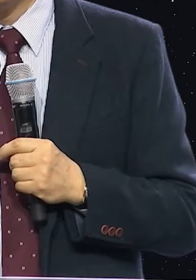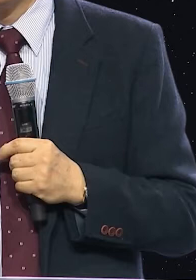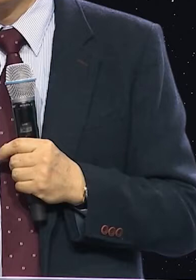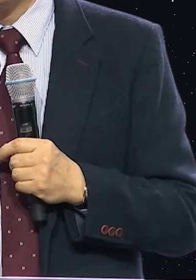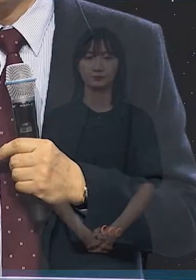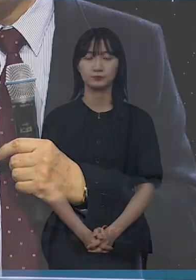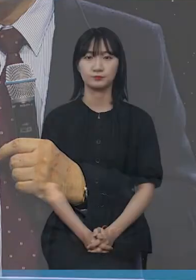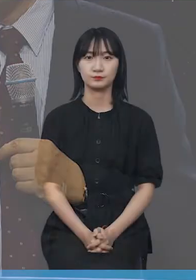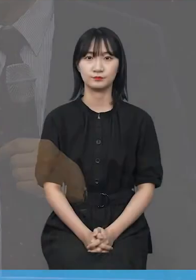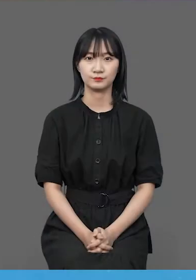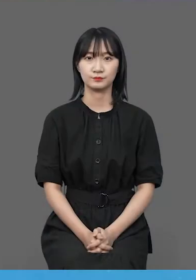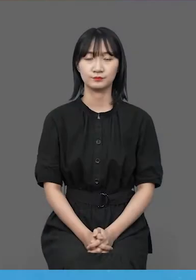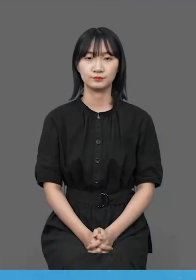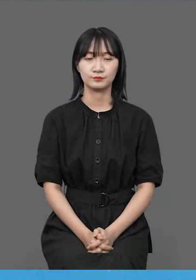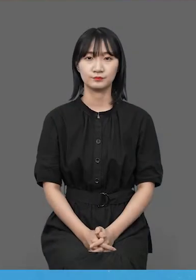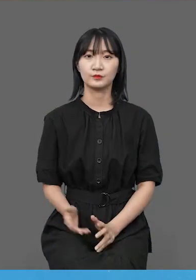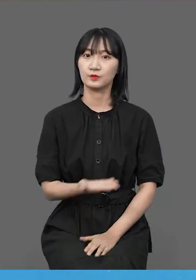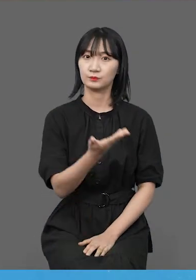혹시